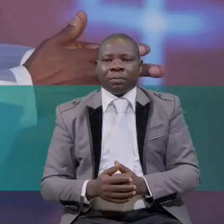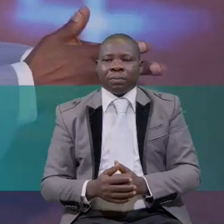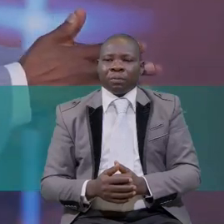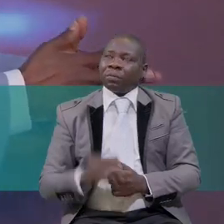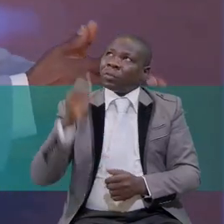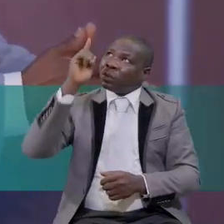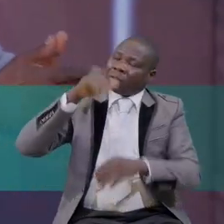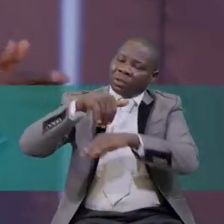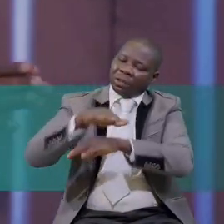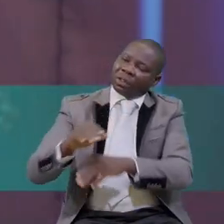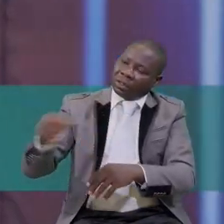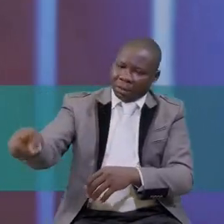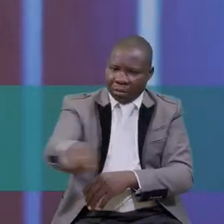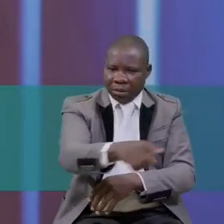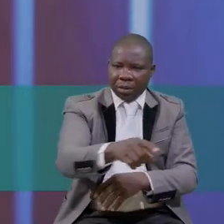Il les envoya